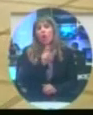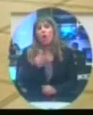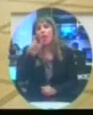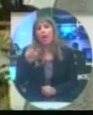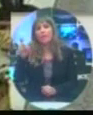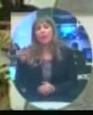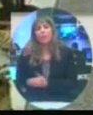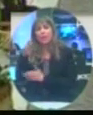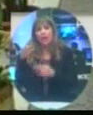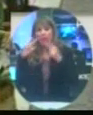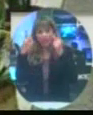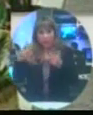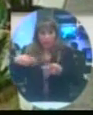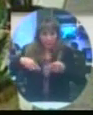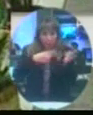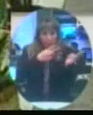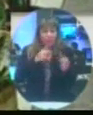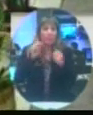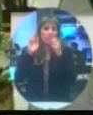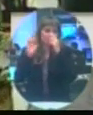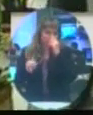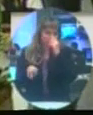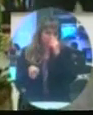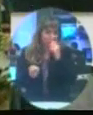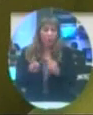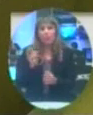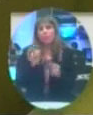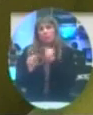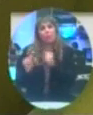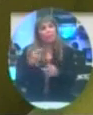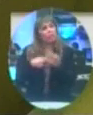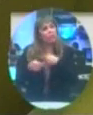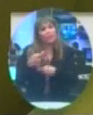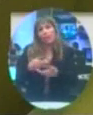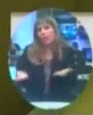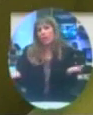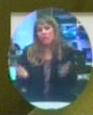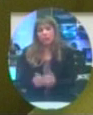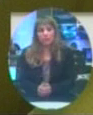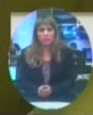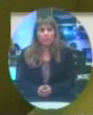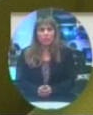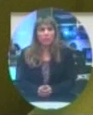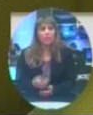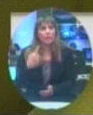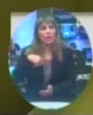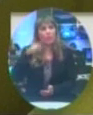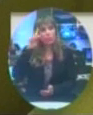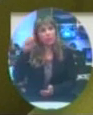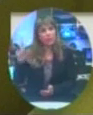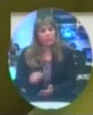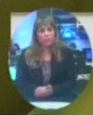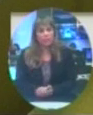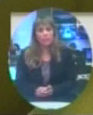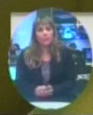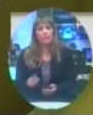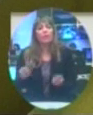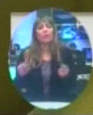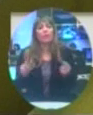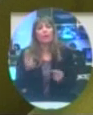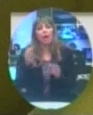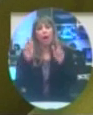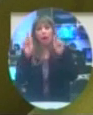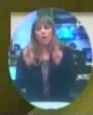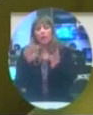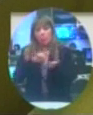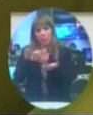בבית החולים יזכה לעשות זאת ללא קושי, כך נטען. אנחנו יודעים שמה שקרה עם ראשי החנייה שכן קיימים הפכו